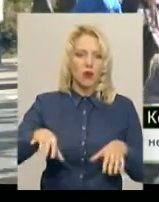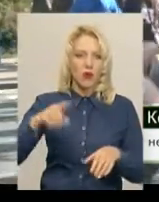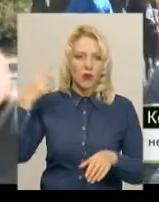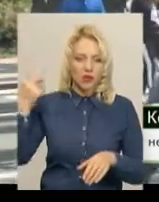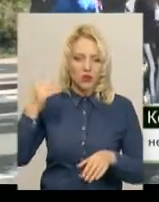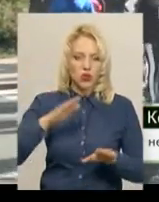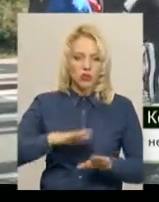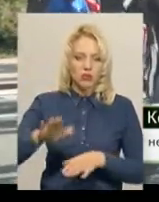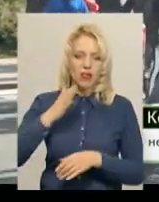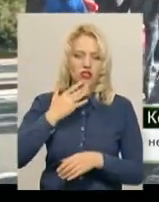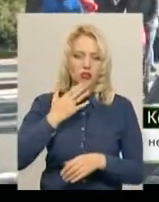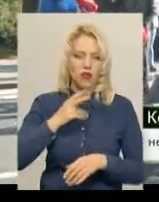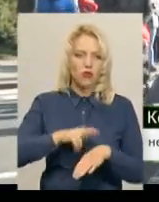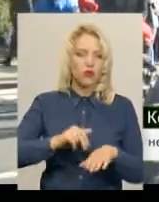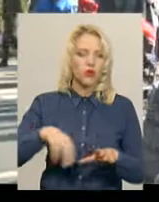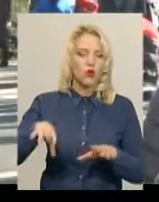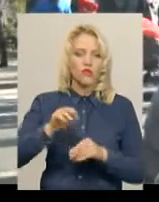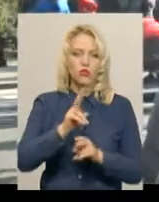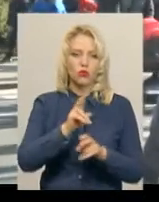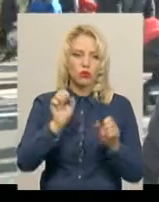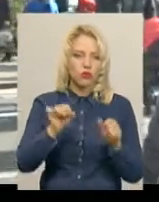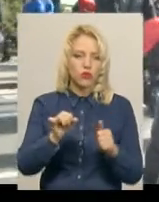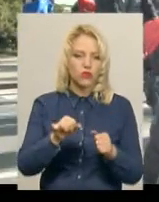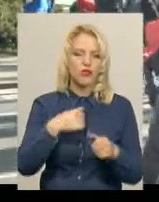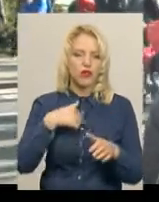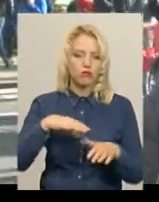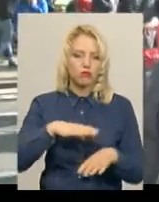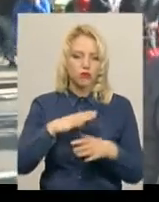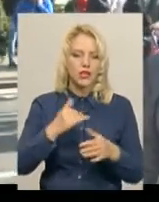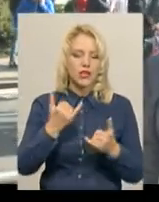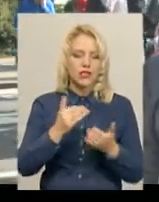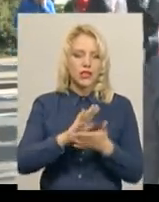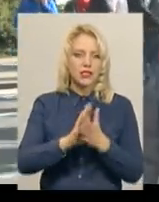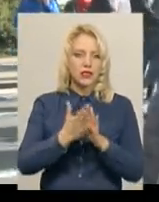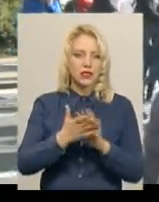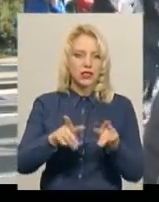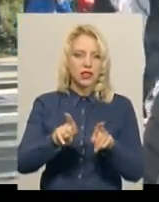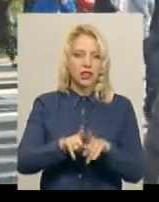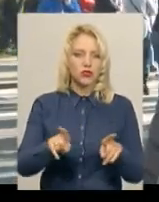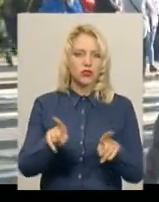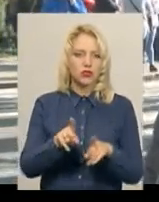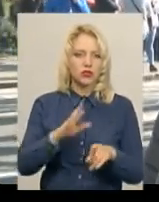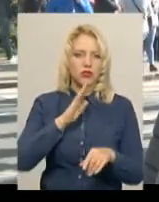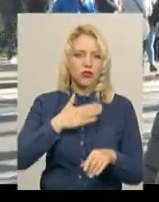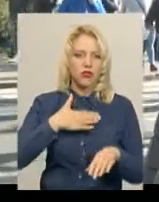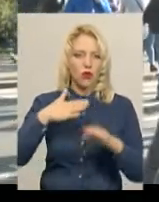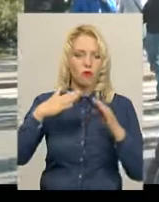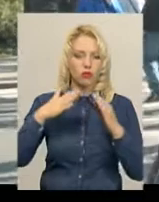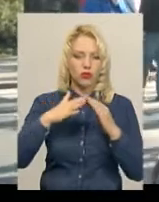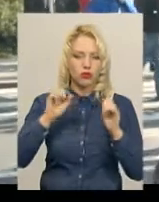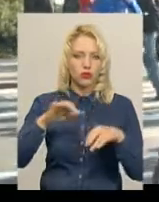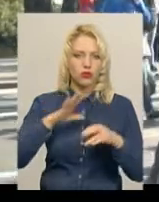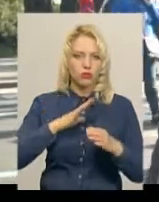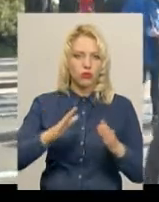поліції, у всіх, до кого можна. Я був. Зараз дійшла ситуація до того, що наш будинок може стати банкротом. І